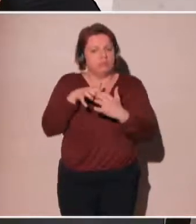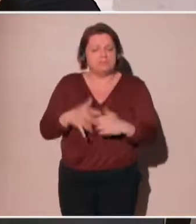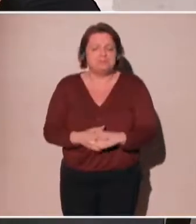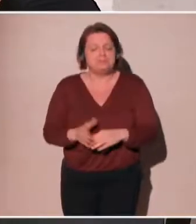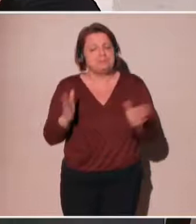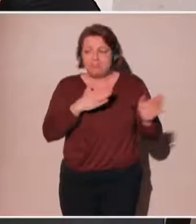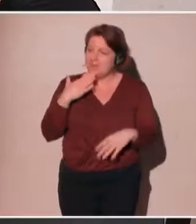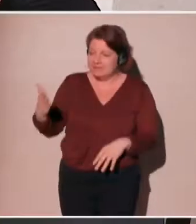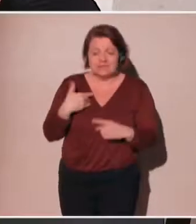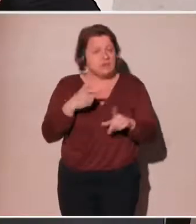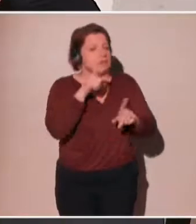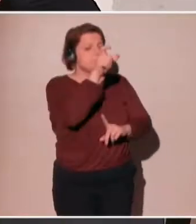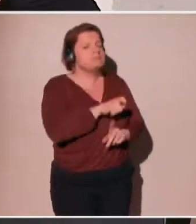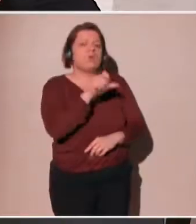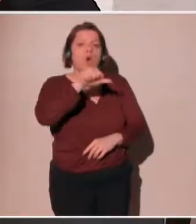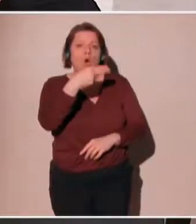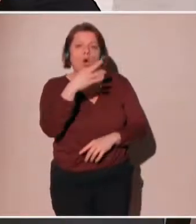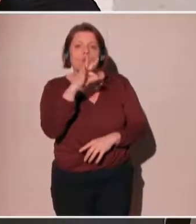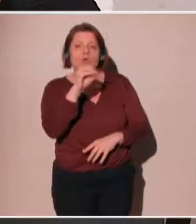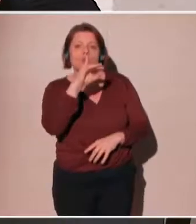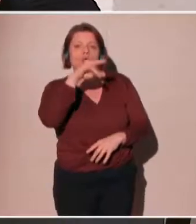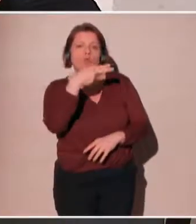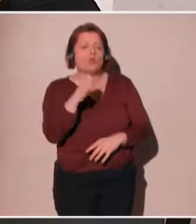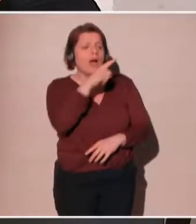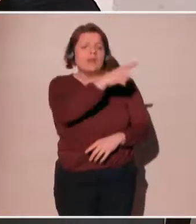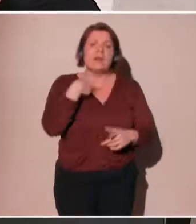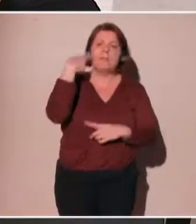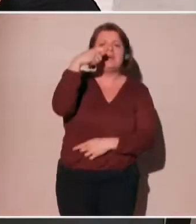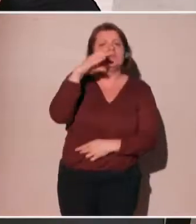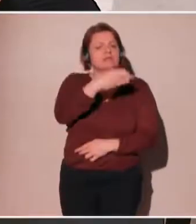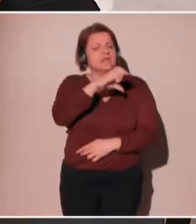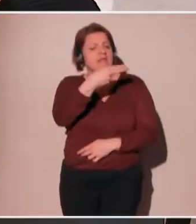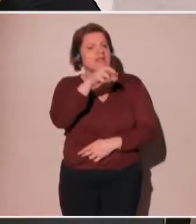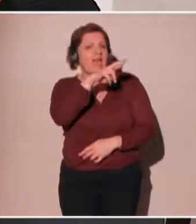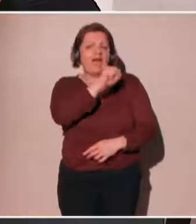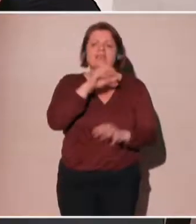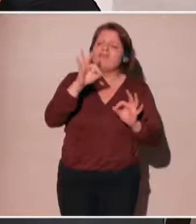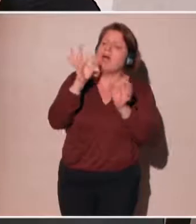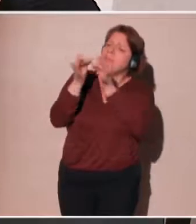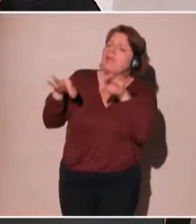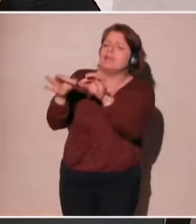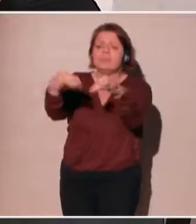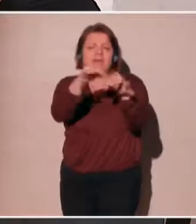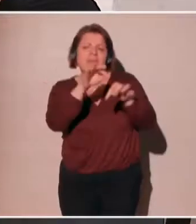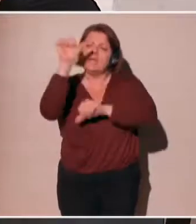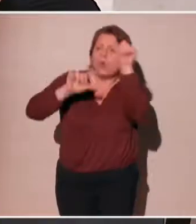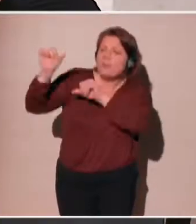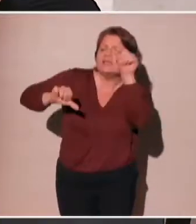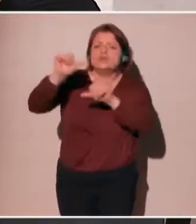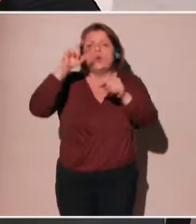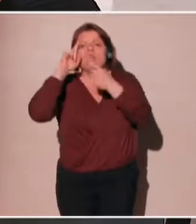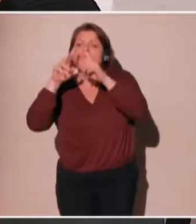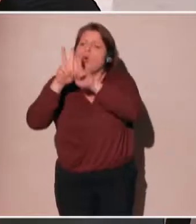président du CNRS, premier observateur de la compétition entre pays en termes de recherche et d'IA. D'après